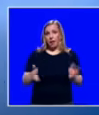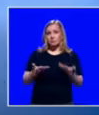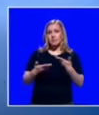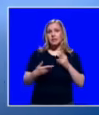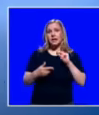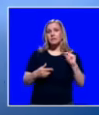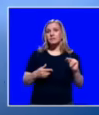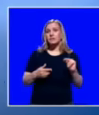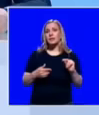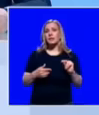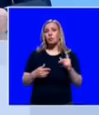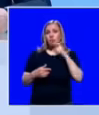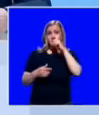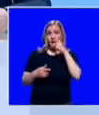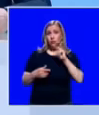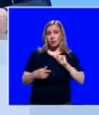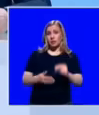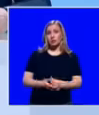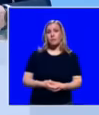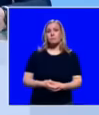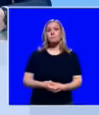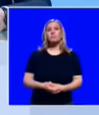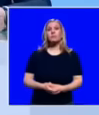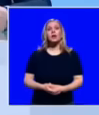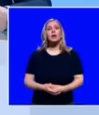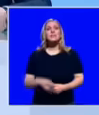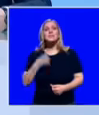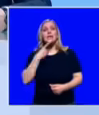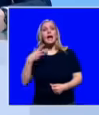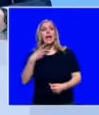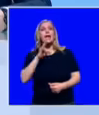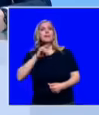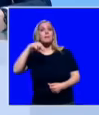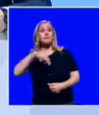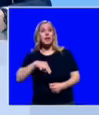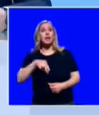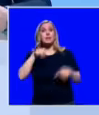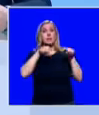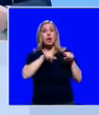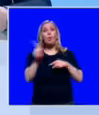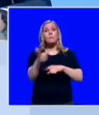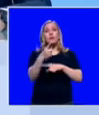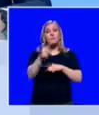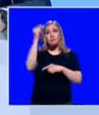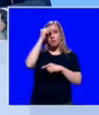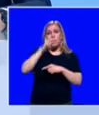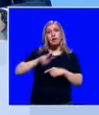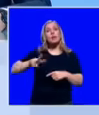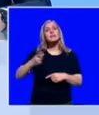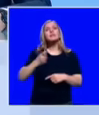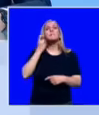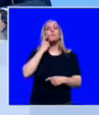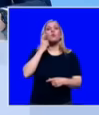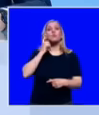Какво да казвам? За Европейския парламент да и за хунтата. За ЕНП, което управлява България, или за Борисов и за